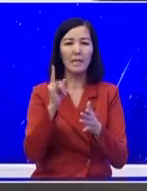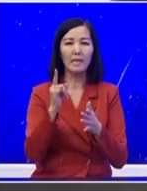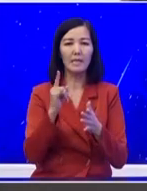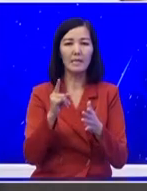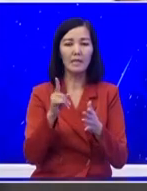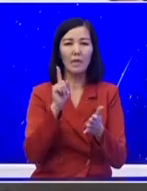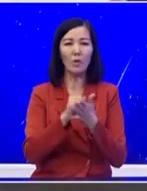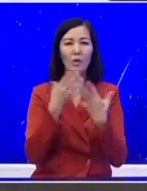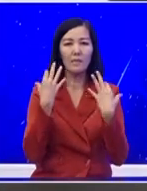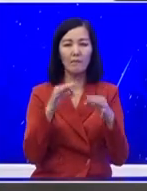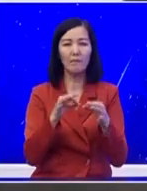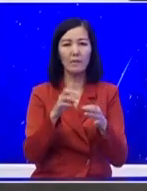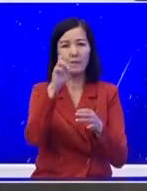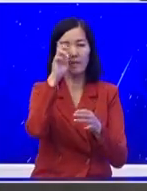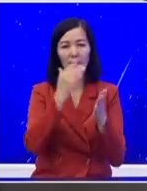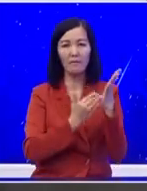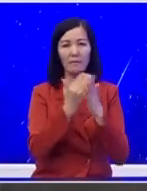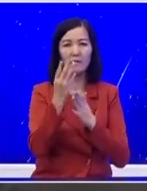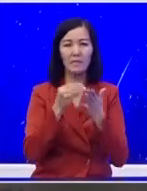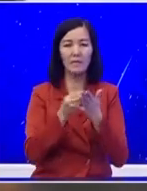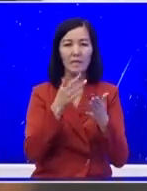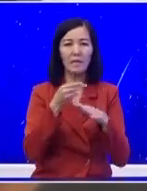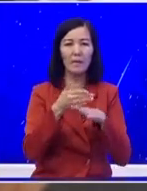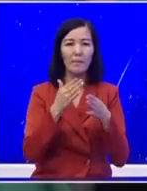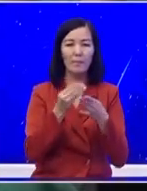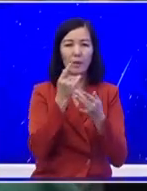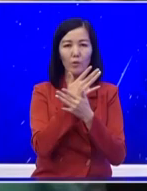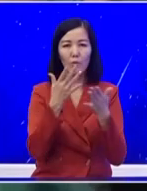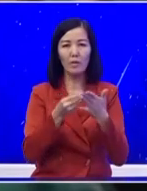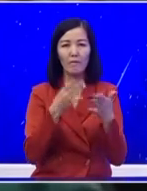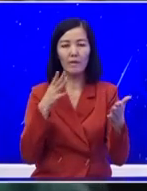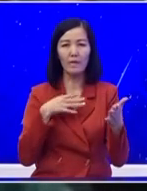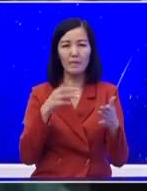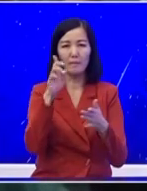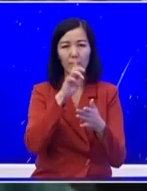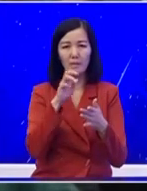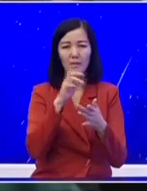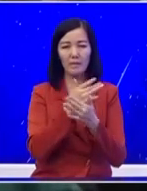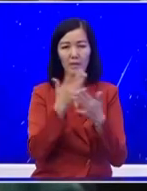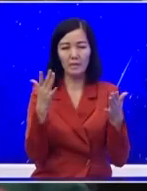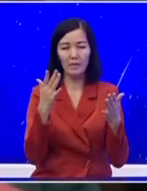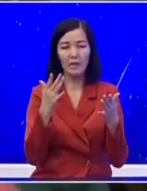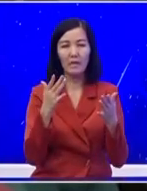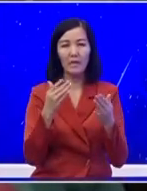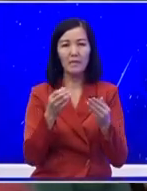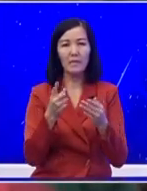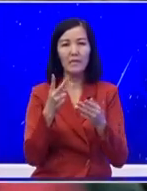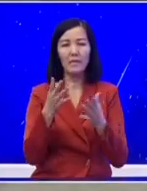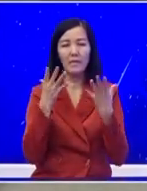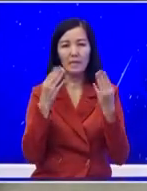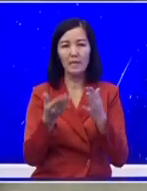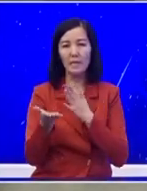дорожного налога. В стране выросли цены на хлеб и другие продукты, а также на горюче-смазочные материалы. Несколько дней назад на